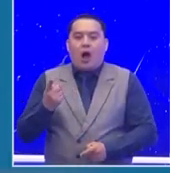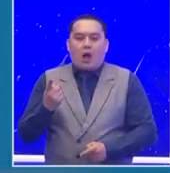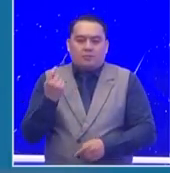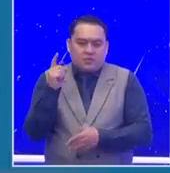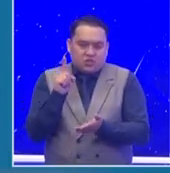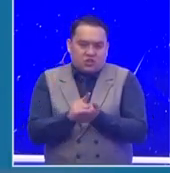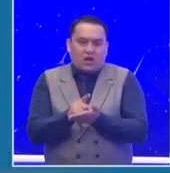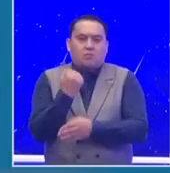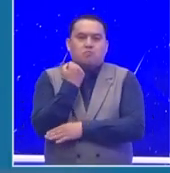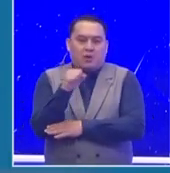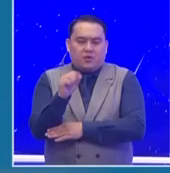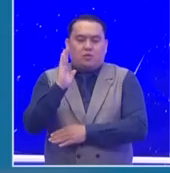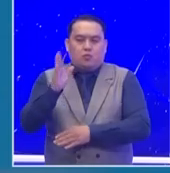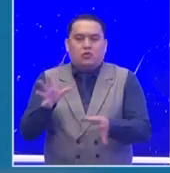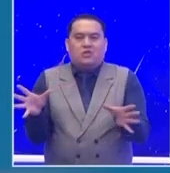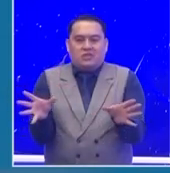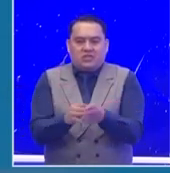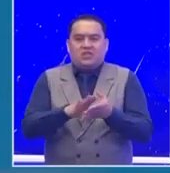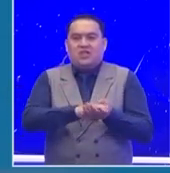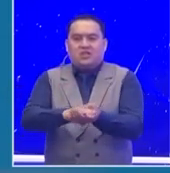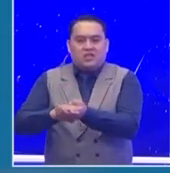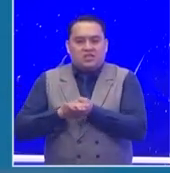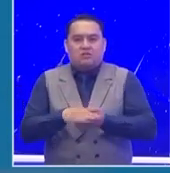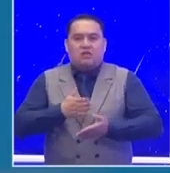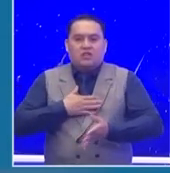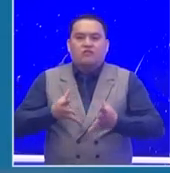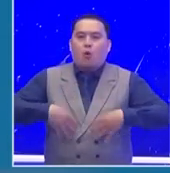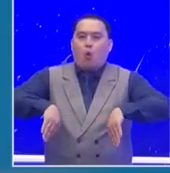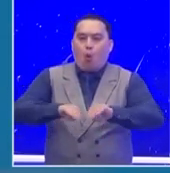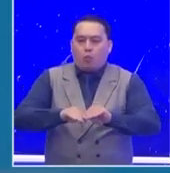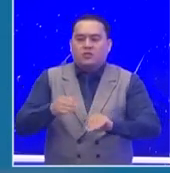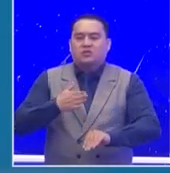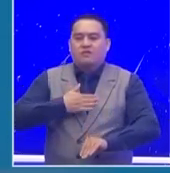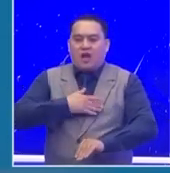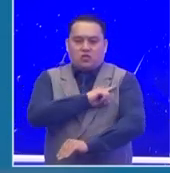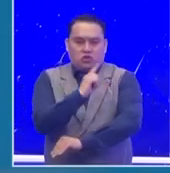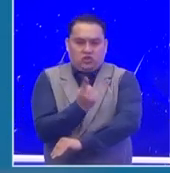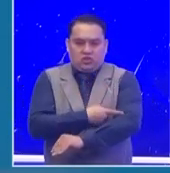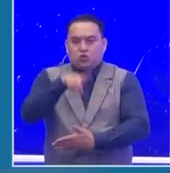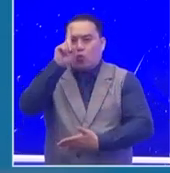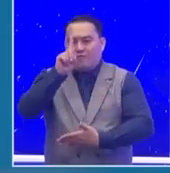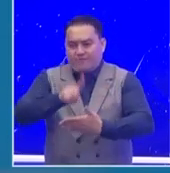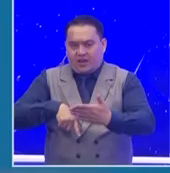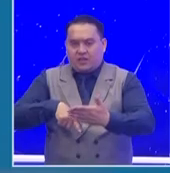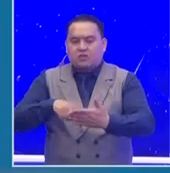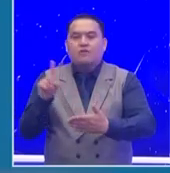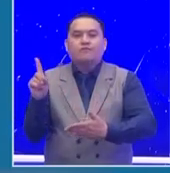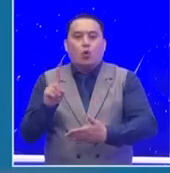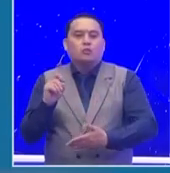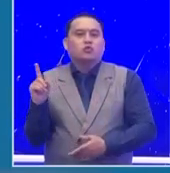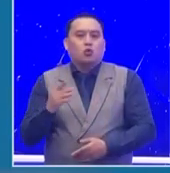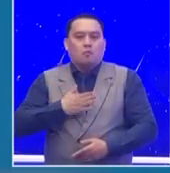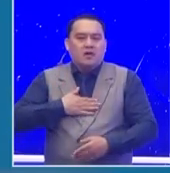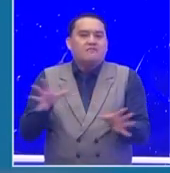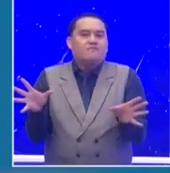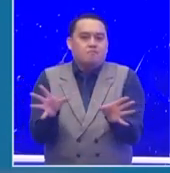победим. Единство и сплоченность нашего общества придают нам силы и уверенность в том, что